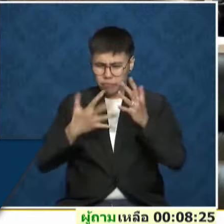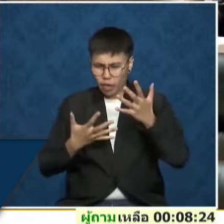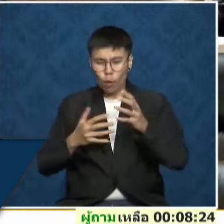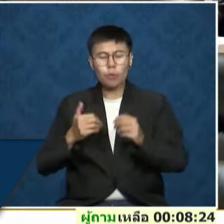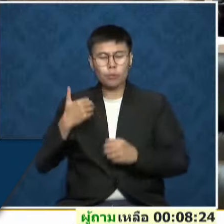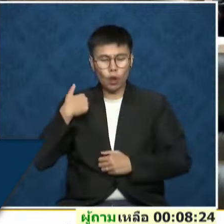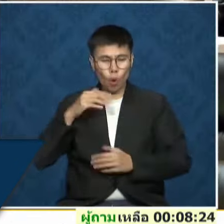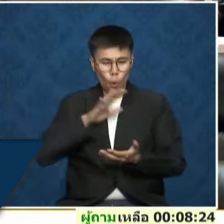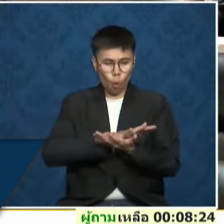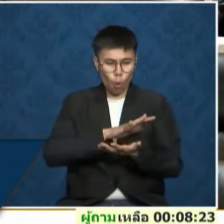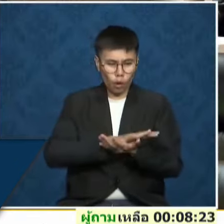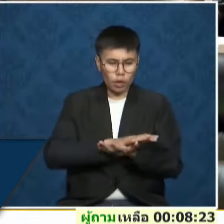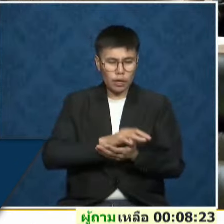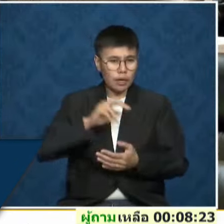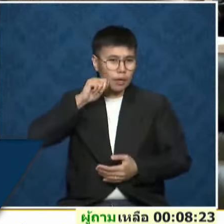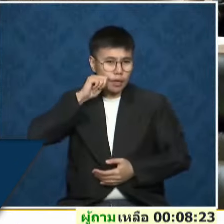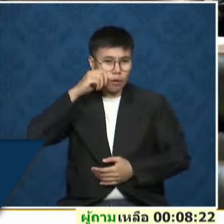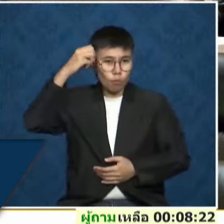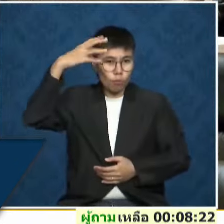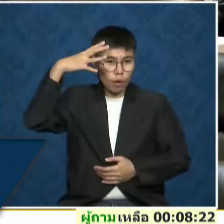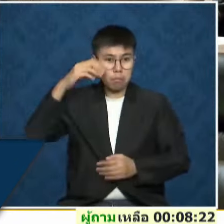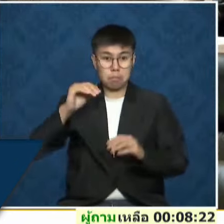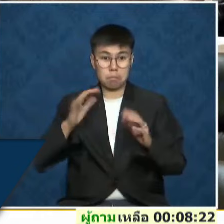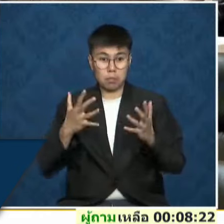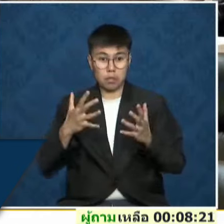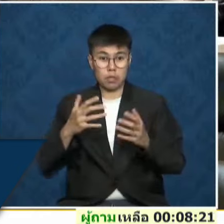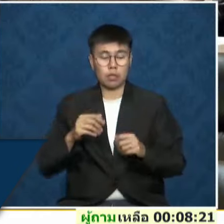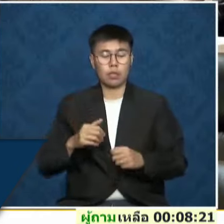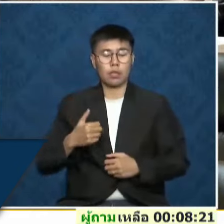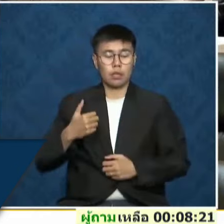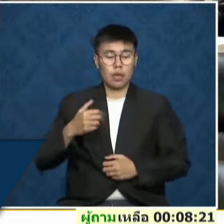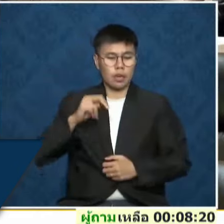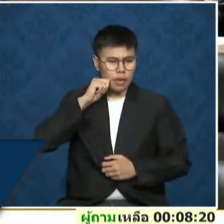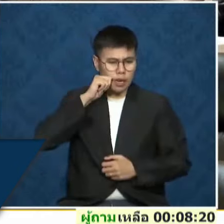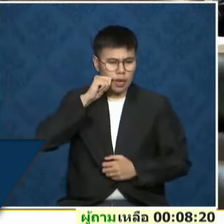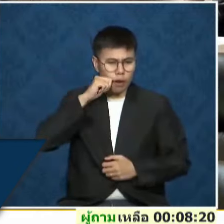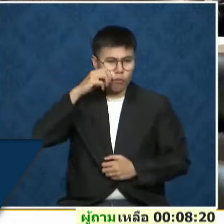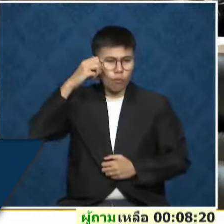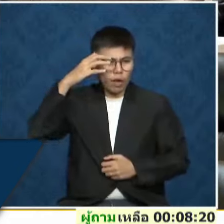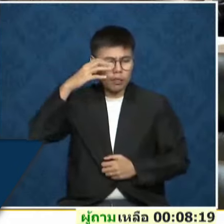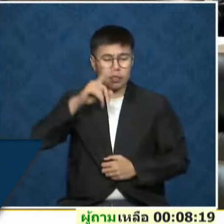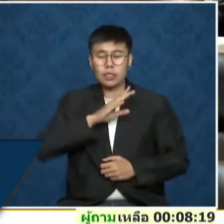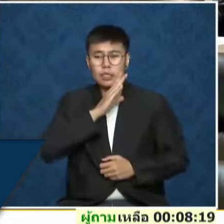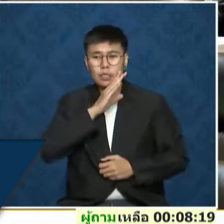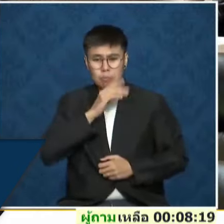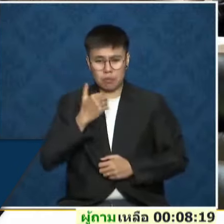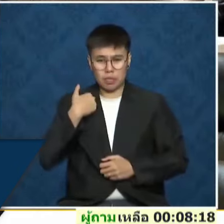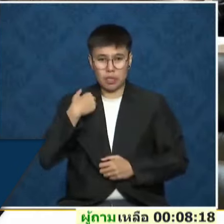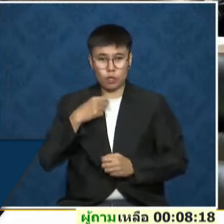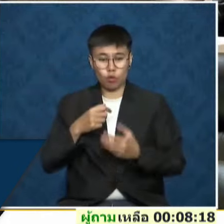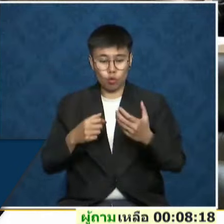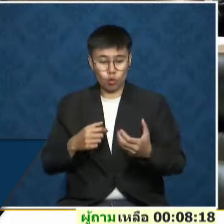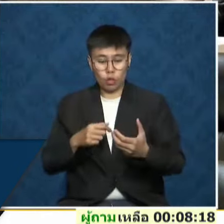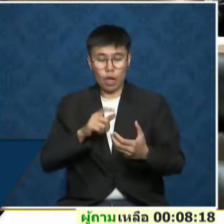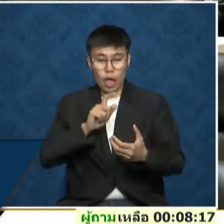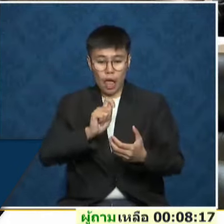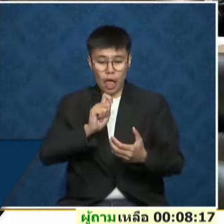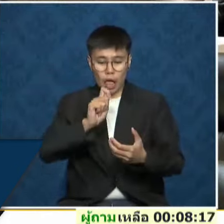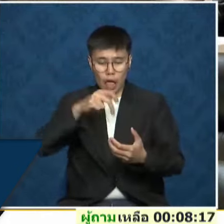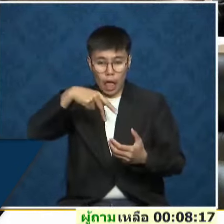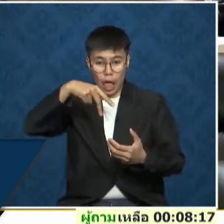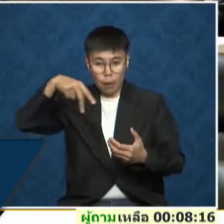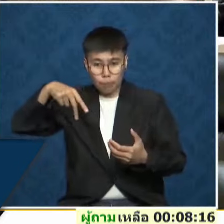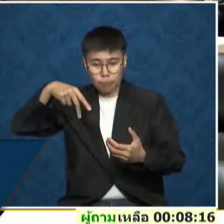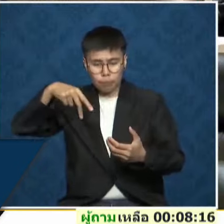ายโรงเรียนน้ำไฟยังไม่มีเลยค่ะนะคะน้ำไฟยังเข้าไม่ถึงเลยและแอปพลิเคชัน School Lunch เนี่ยมันจะใช้ได้อย่างไรคะท่านฝาก